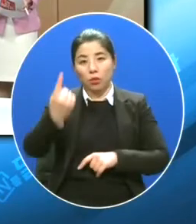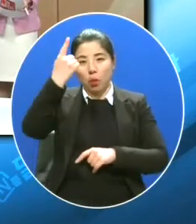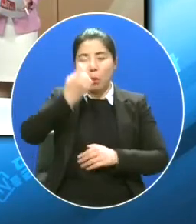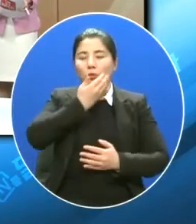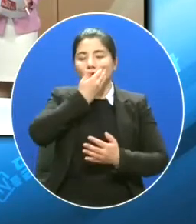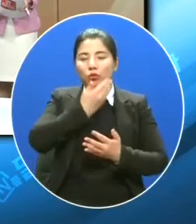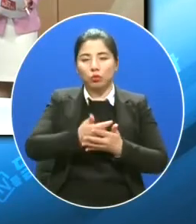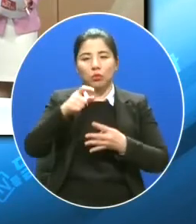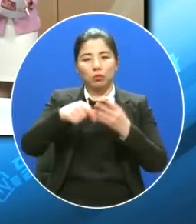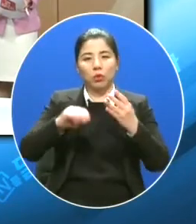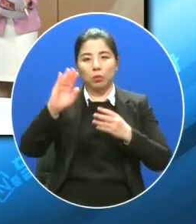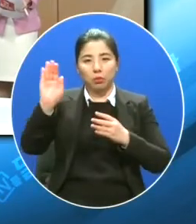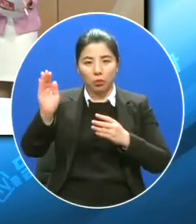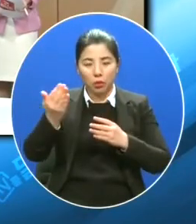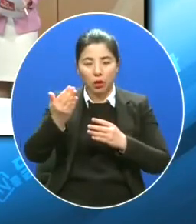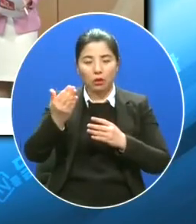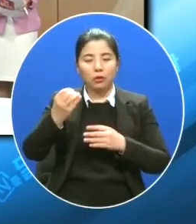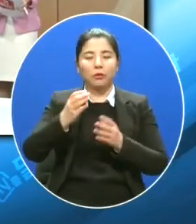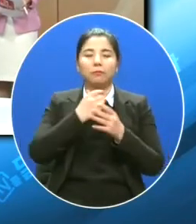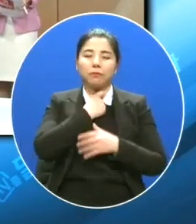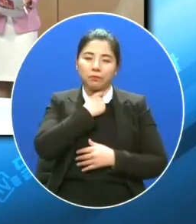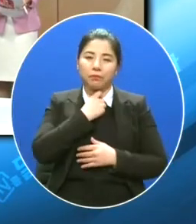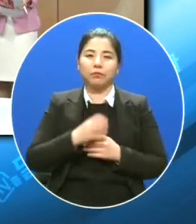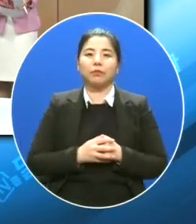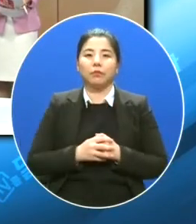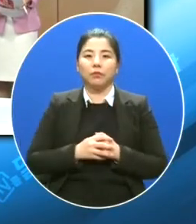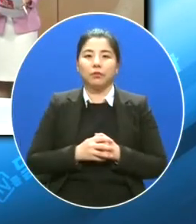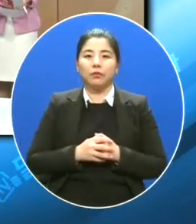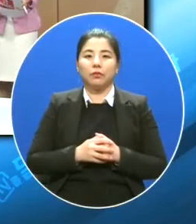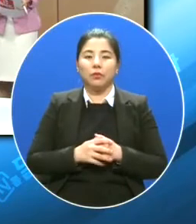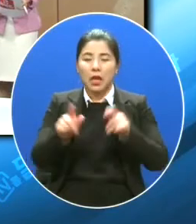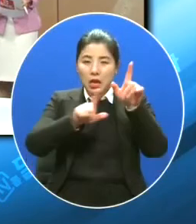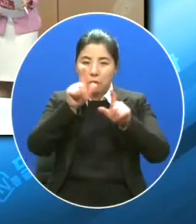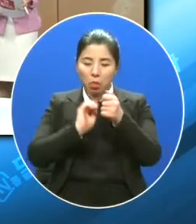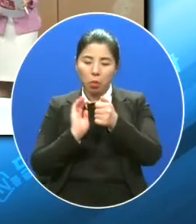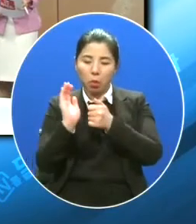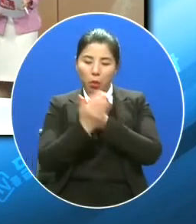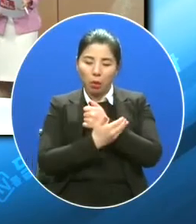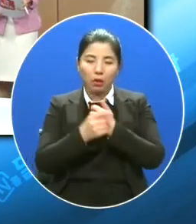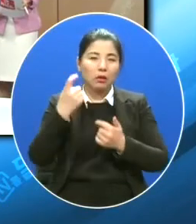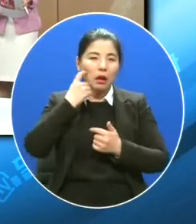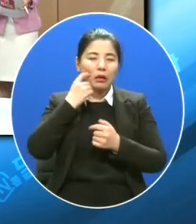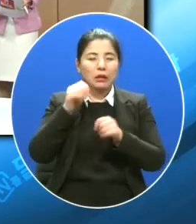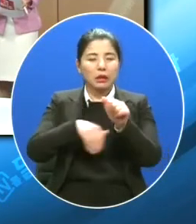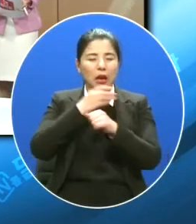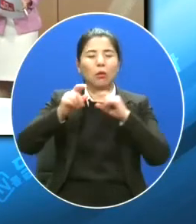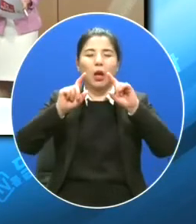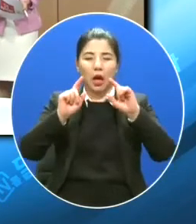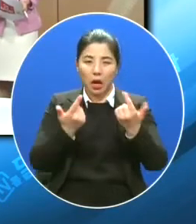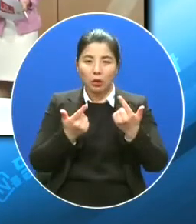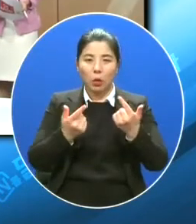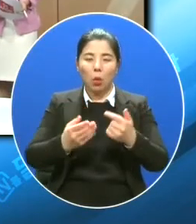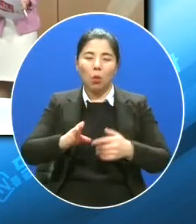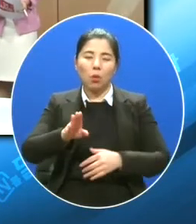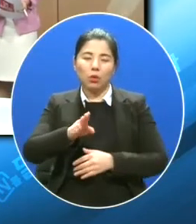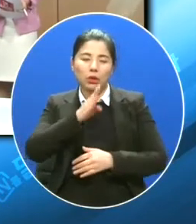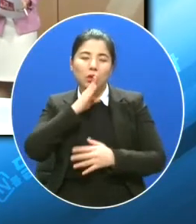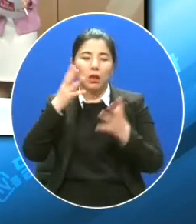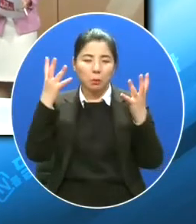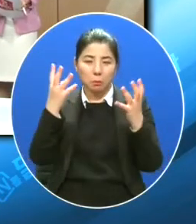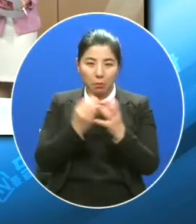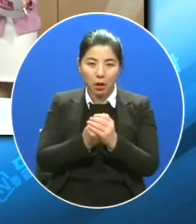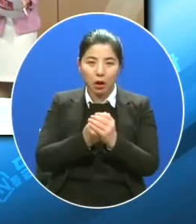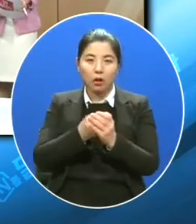높여주는 소중한 프로그램으로 발전해 나가기를 바랍니다. 이미지로 포장된 가짜 현실이 아닌